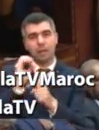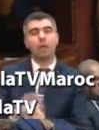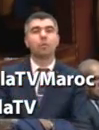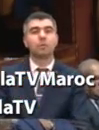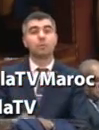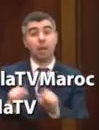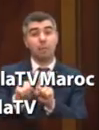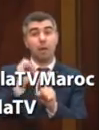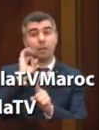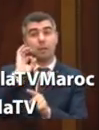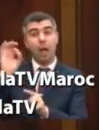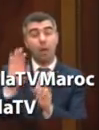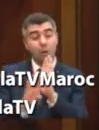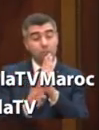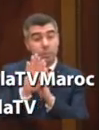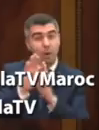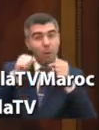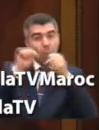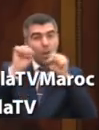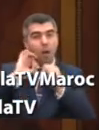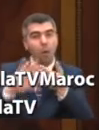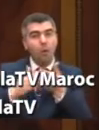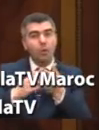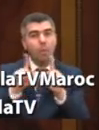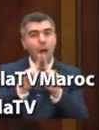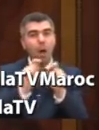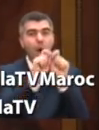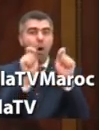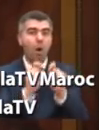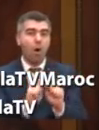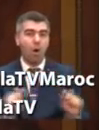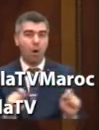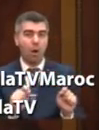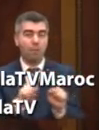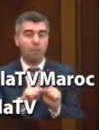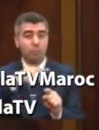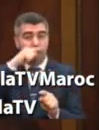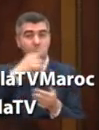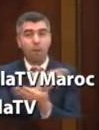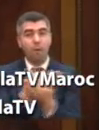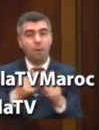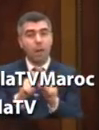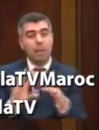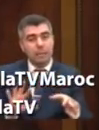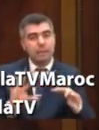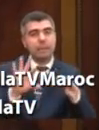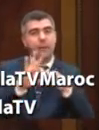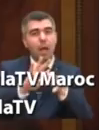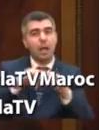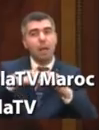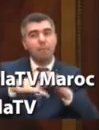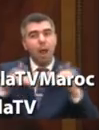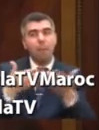وأنهم أصحاب حق ويناضلون من أجل الحرية ومن أجل الكرامة حسب الاتفاقيات الدولية ذات